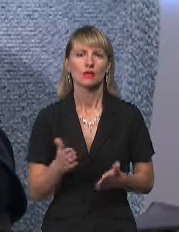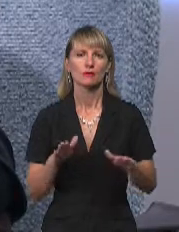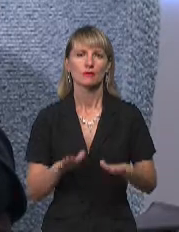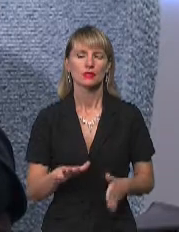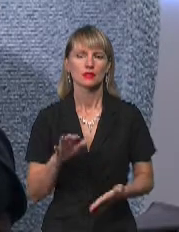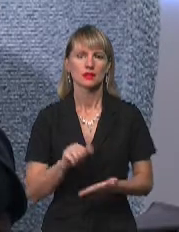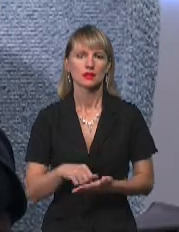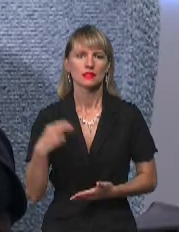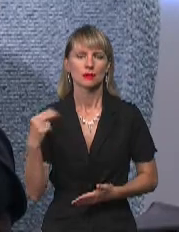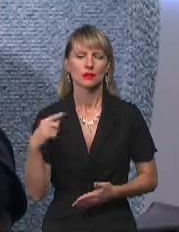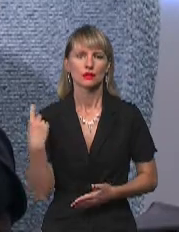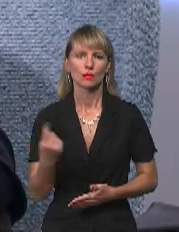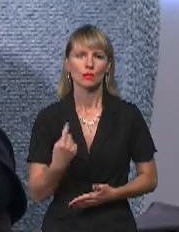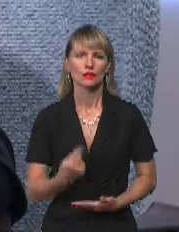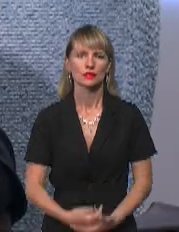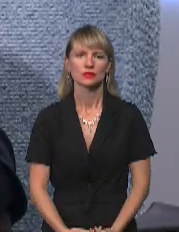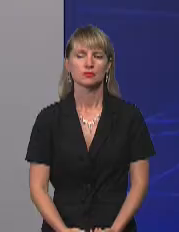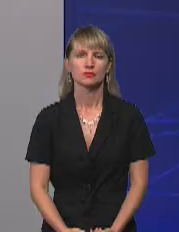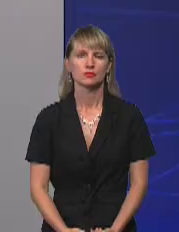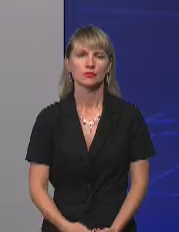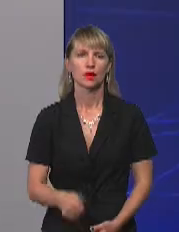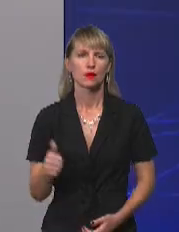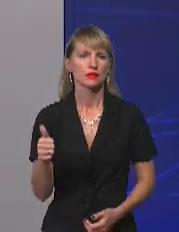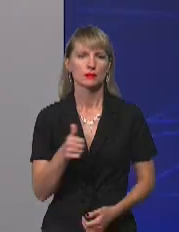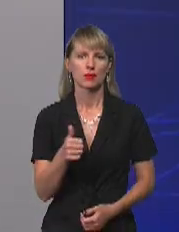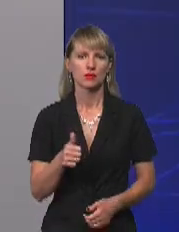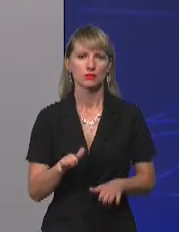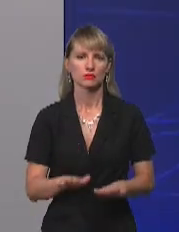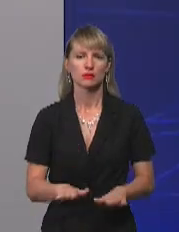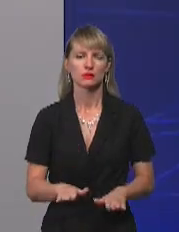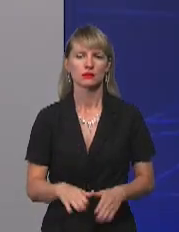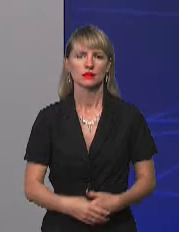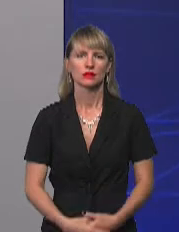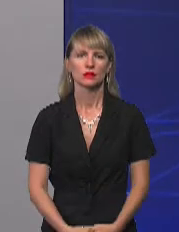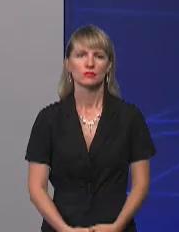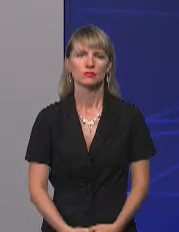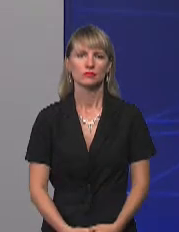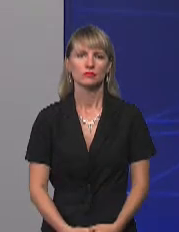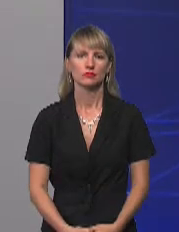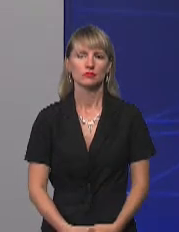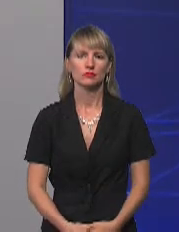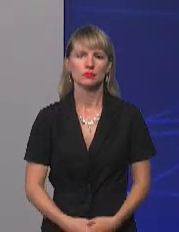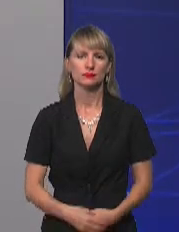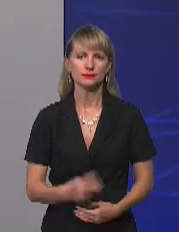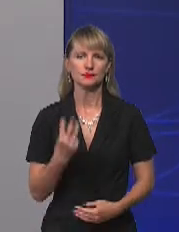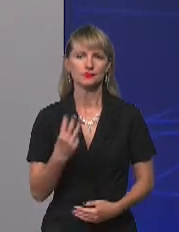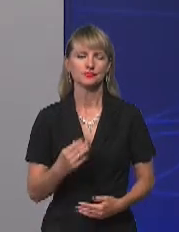яке місце посідає саме Запорізька область? Одне з перших. Да. Там в трійку лідерів входить,